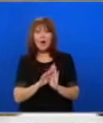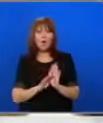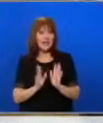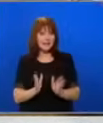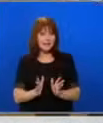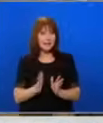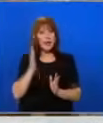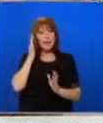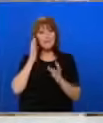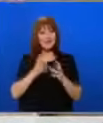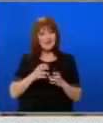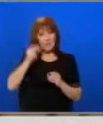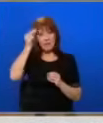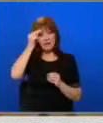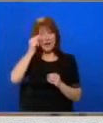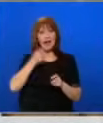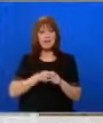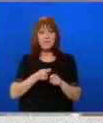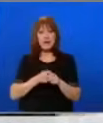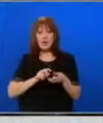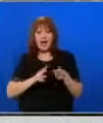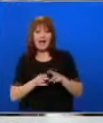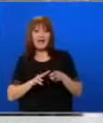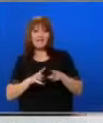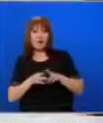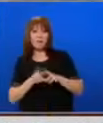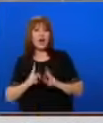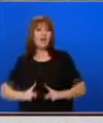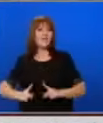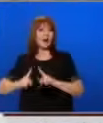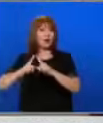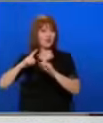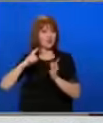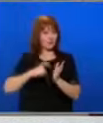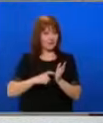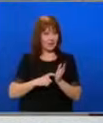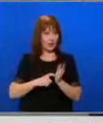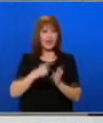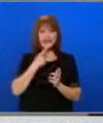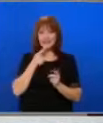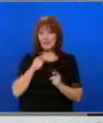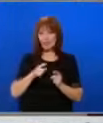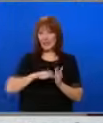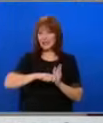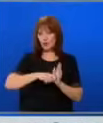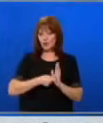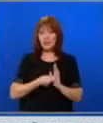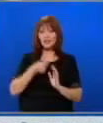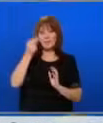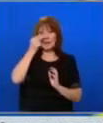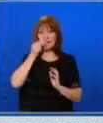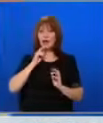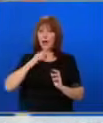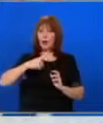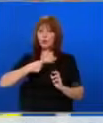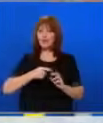Рюте, правителството в България е провело реформи в областта на върховенството на закона. Затова заключението е, че страната отговаря